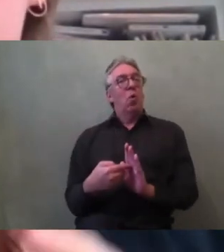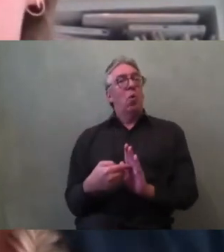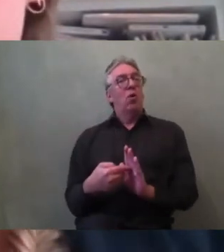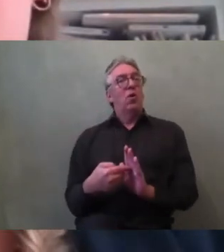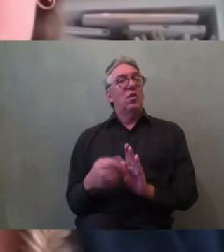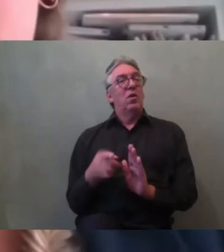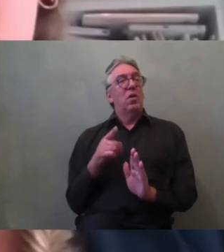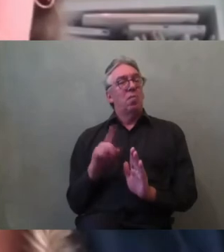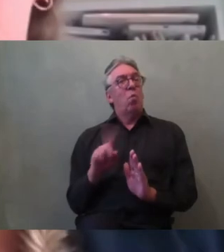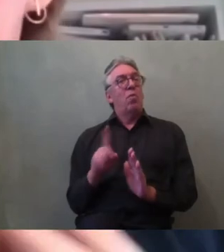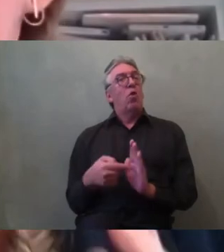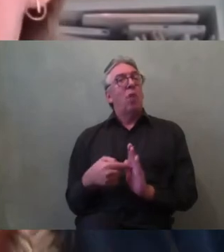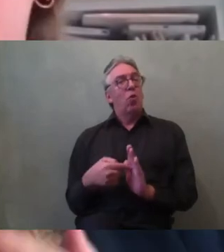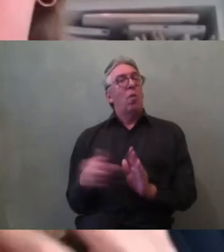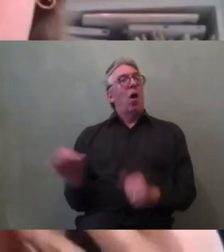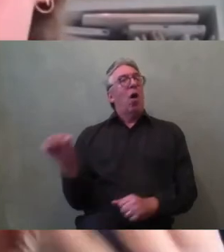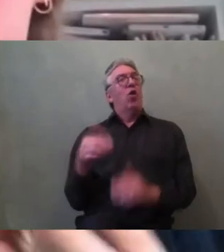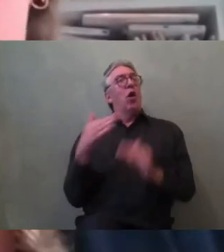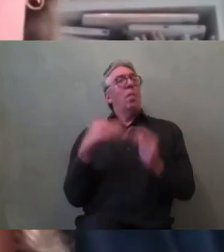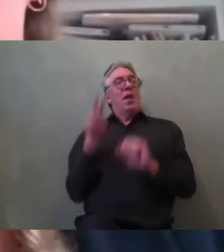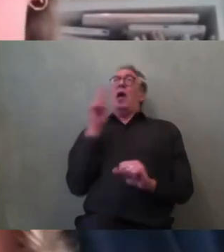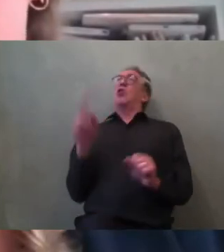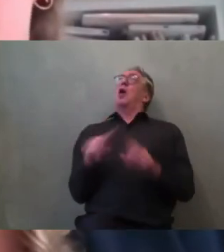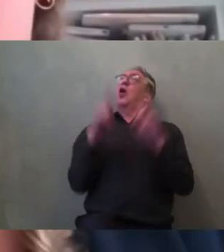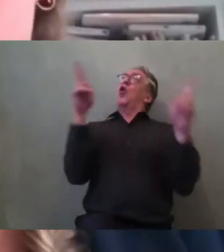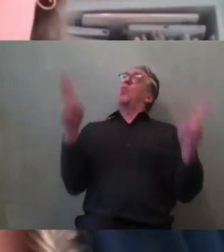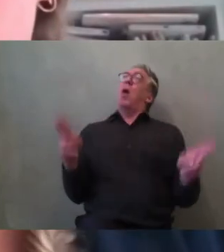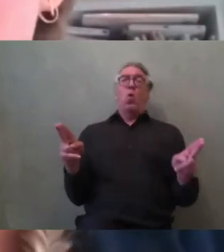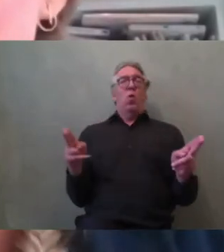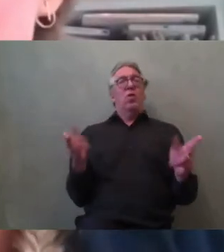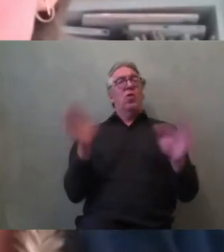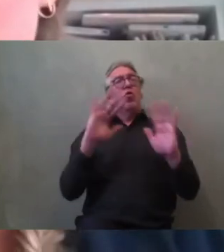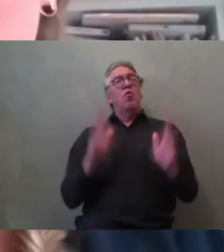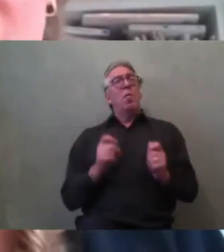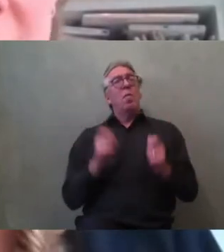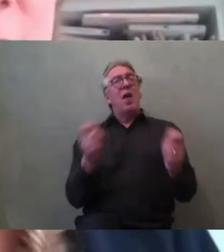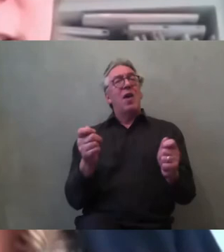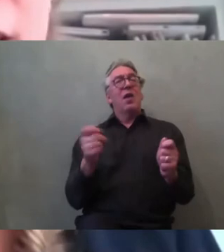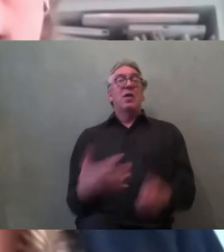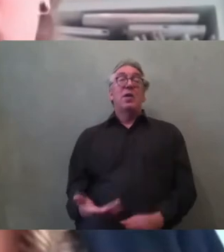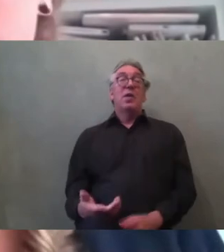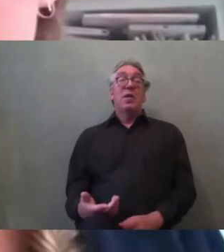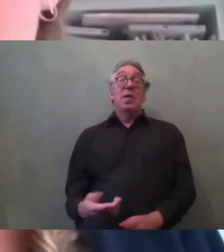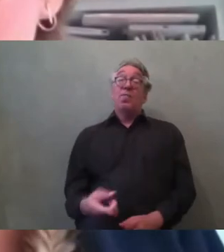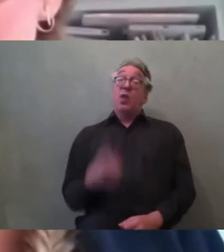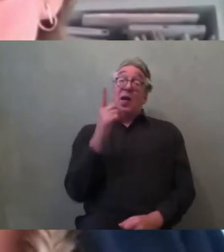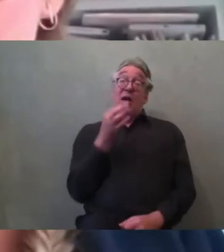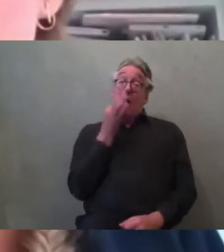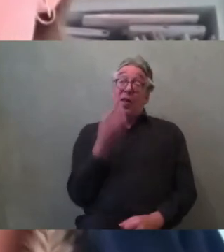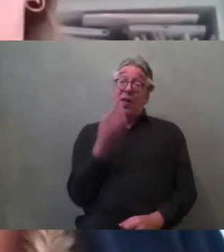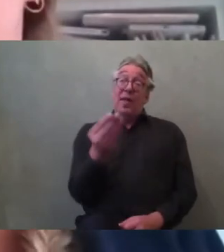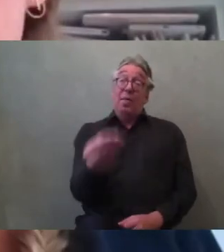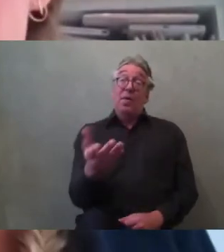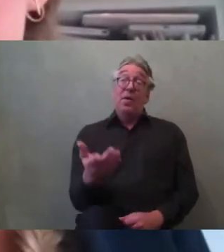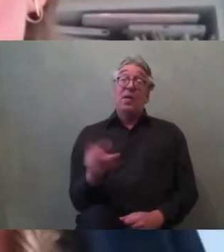met andere ogen naar dat gebouw en naar die vormgeving te kijken. Een houvast die ik je zou kunnen geven is het